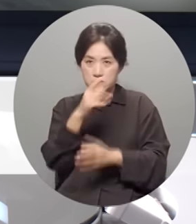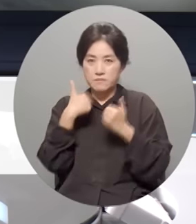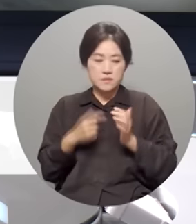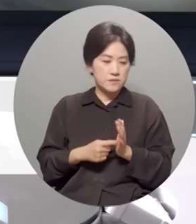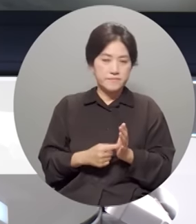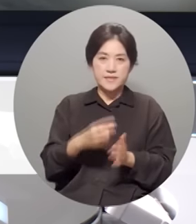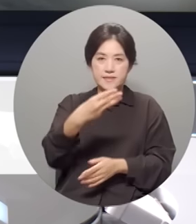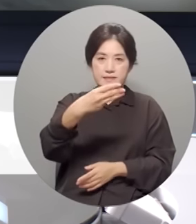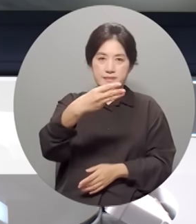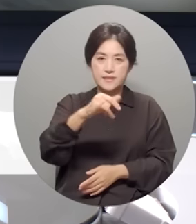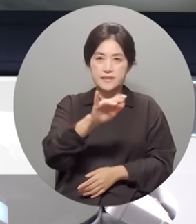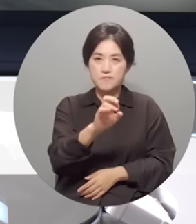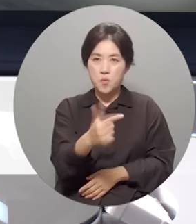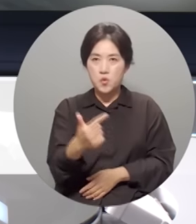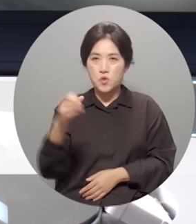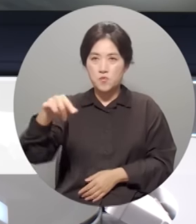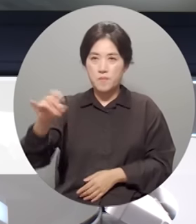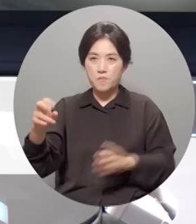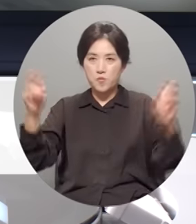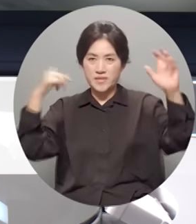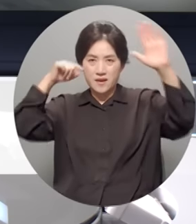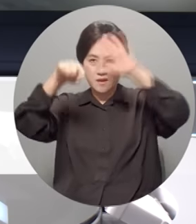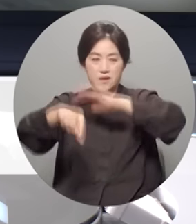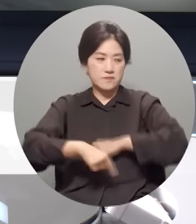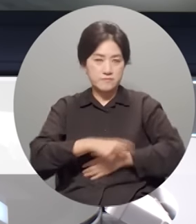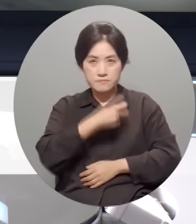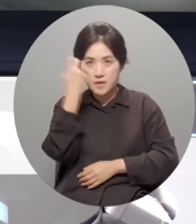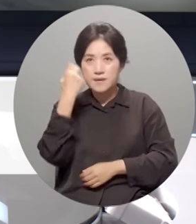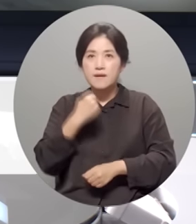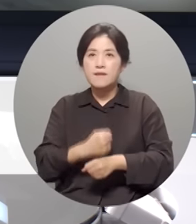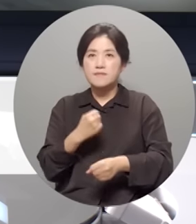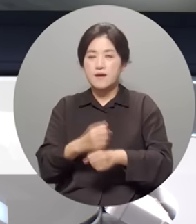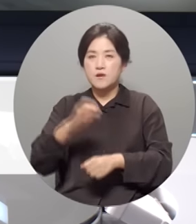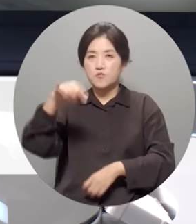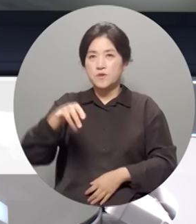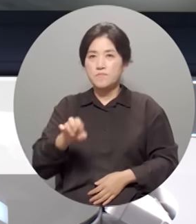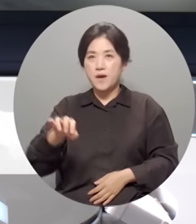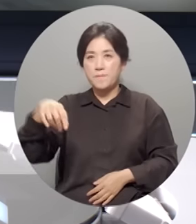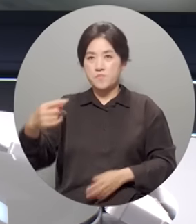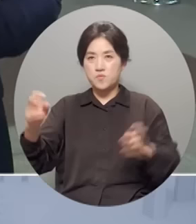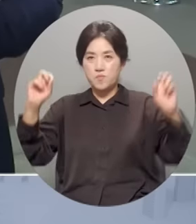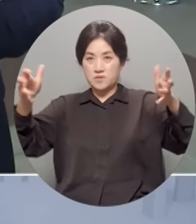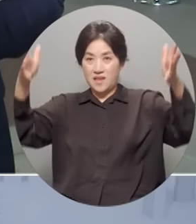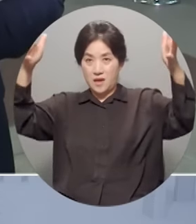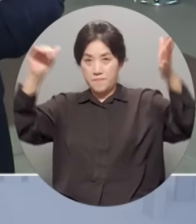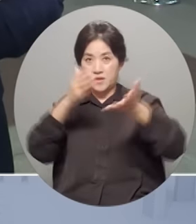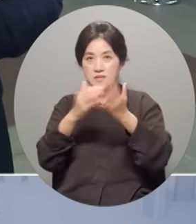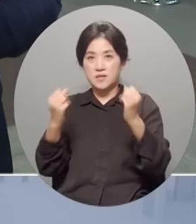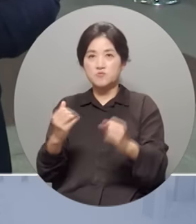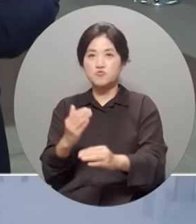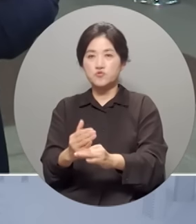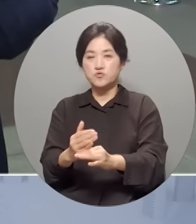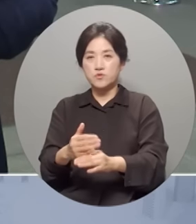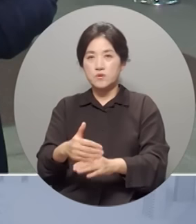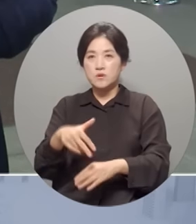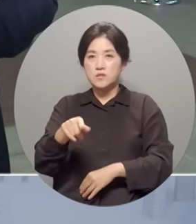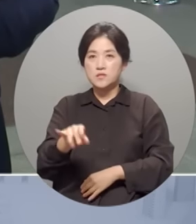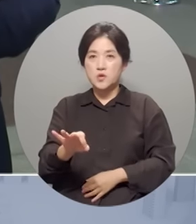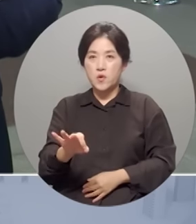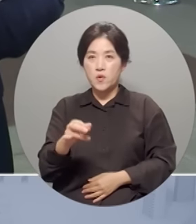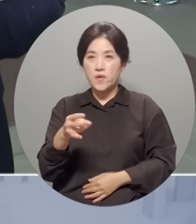다급히 팀원과 위메프 본사를 찾아 현장 점검을 벌였는데요. 위메프 본사 앞에 취재 기자가 나가 있습니다. 정혜인